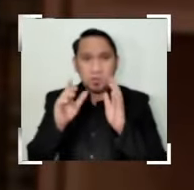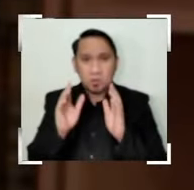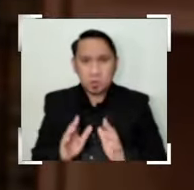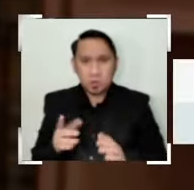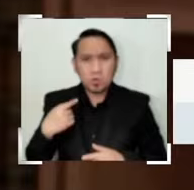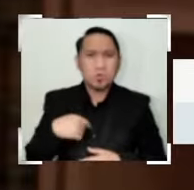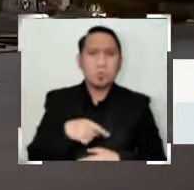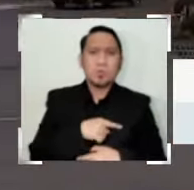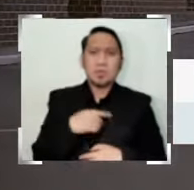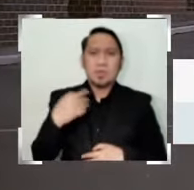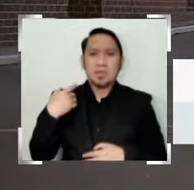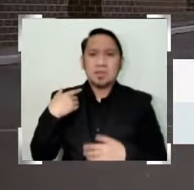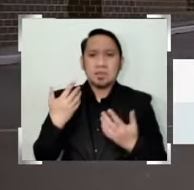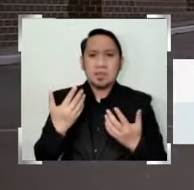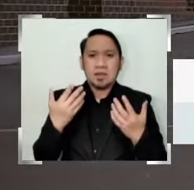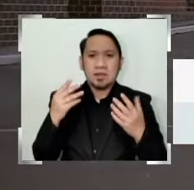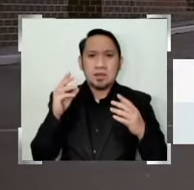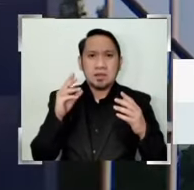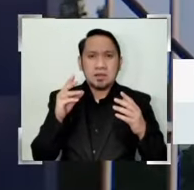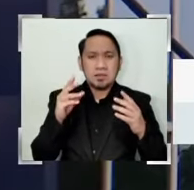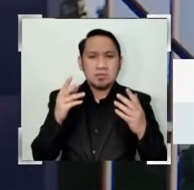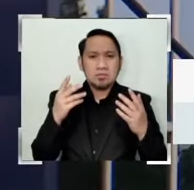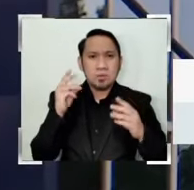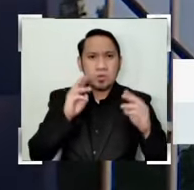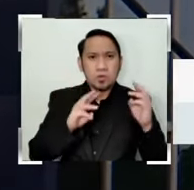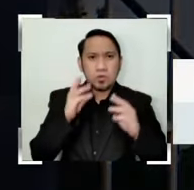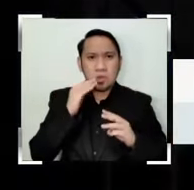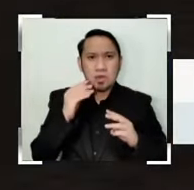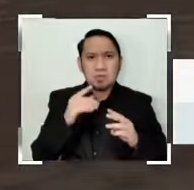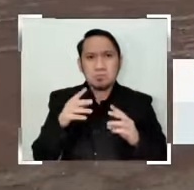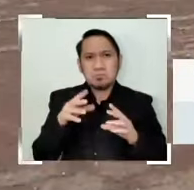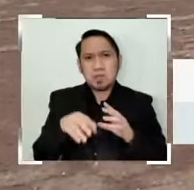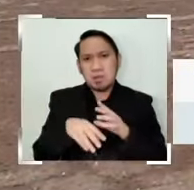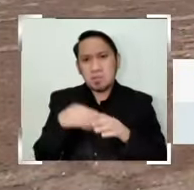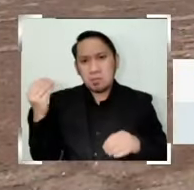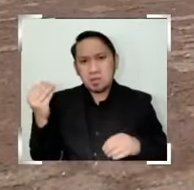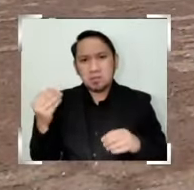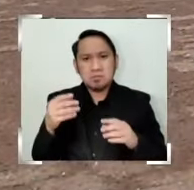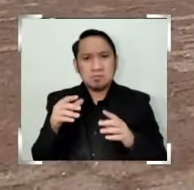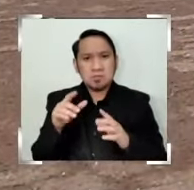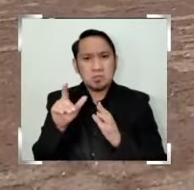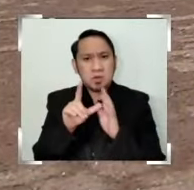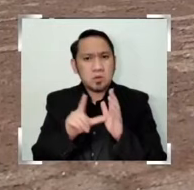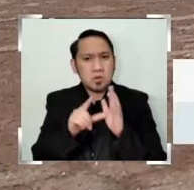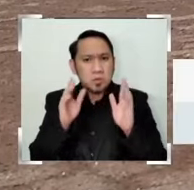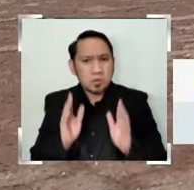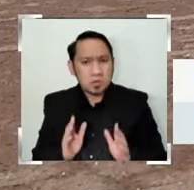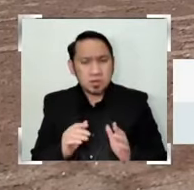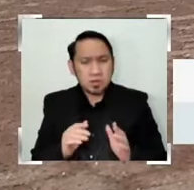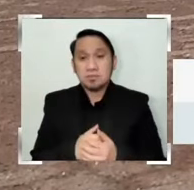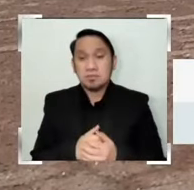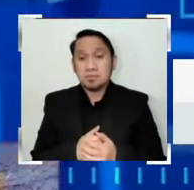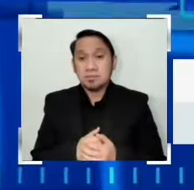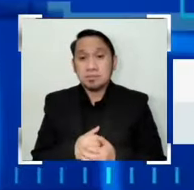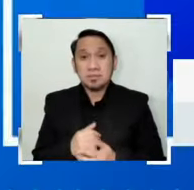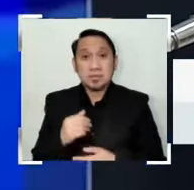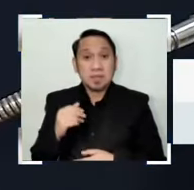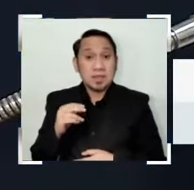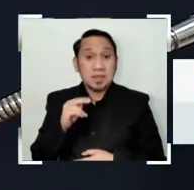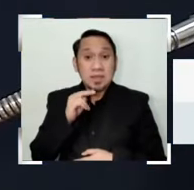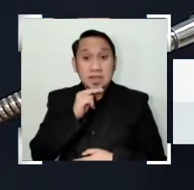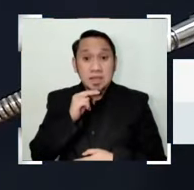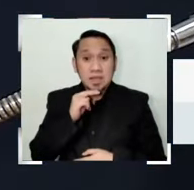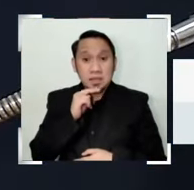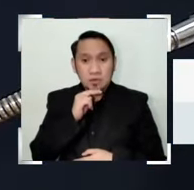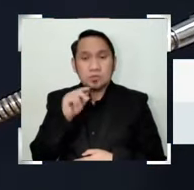nyo palalabas yung pati yung lawyer? Wala pang tugon dito ang PNP. Ang seguridad naman sa Negros Oriental mas hinigpitan pa. We